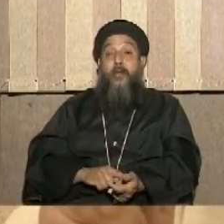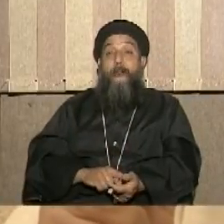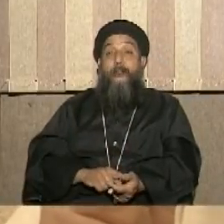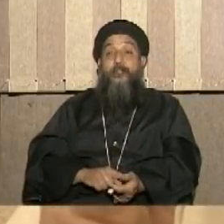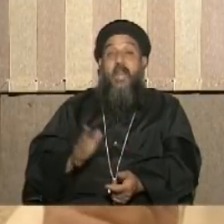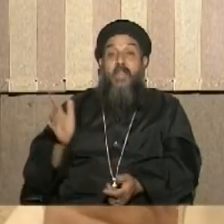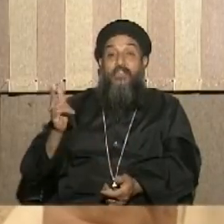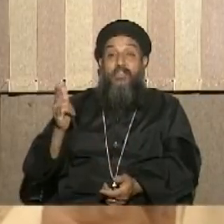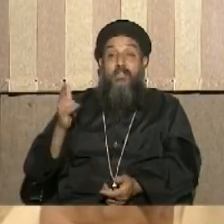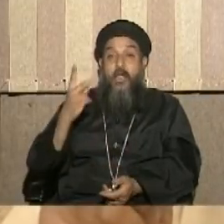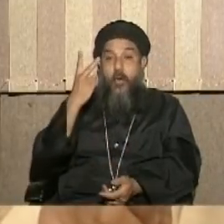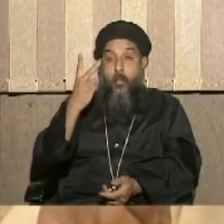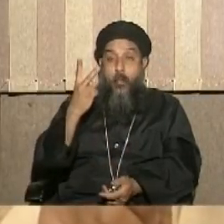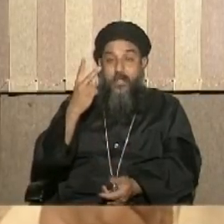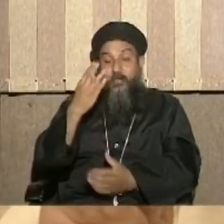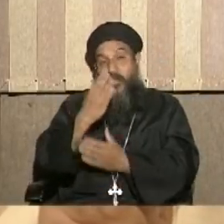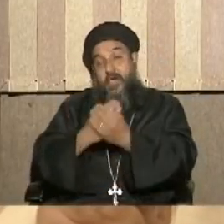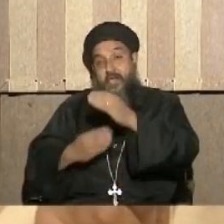وماكسيموس ودوماديوس